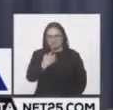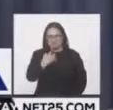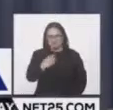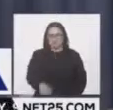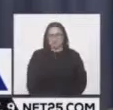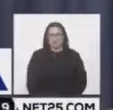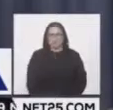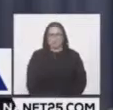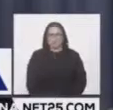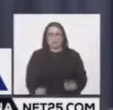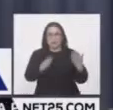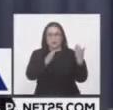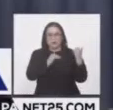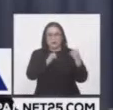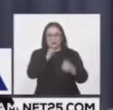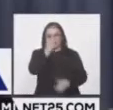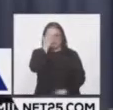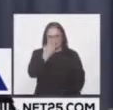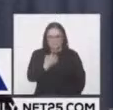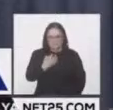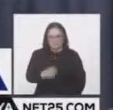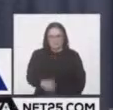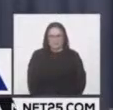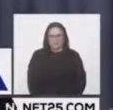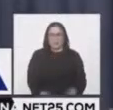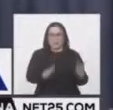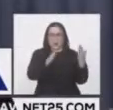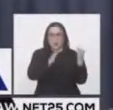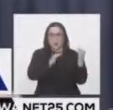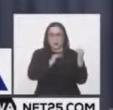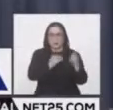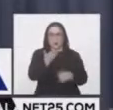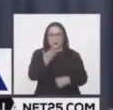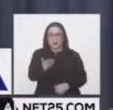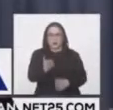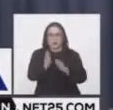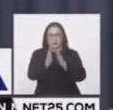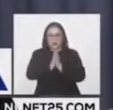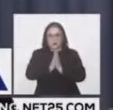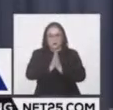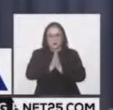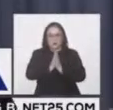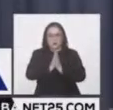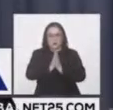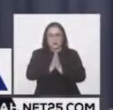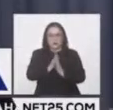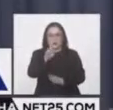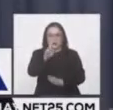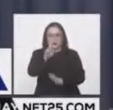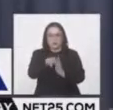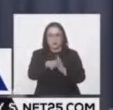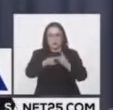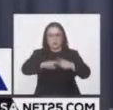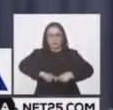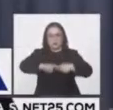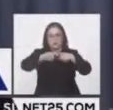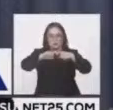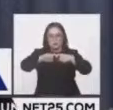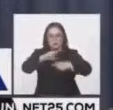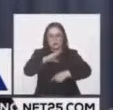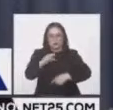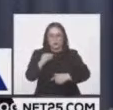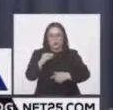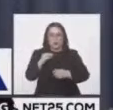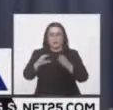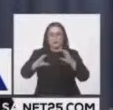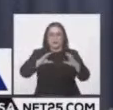ka magtampo at sana nagan ka muna nag humingi ka ng one minute suspension at kinausap